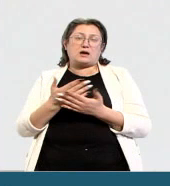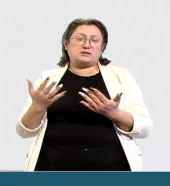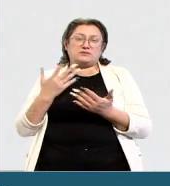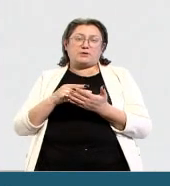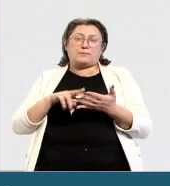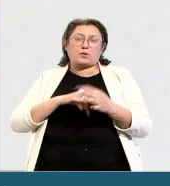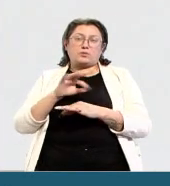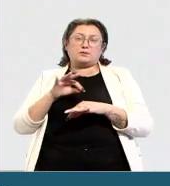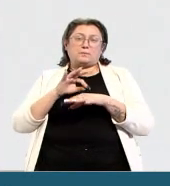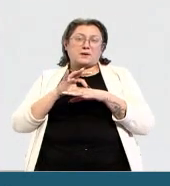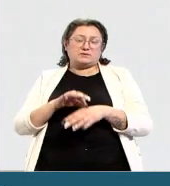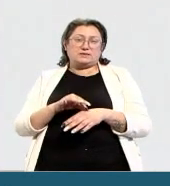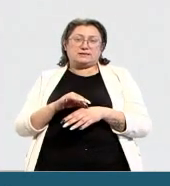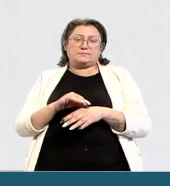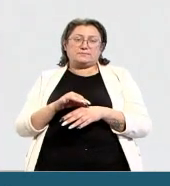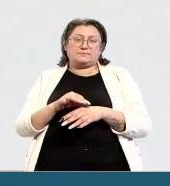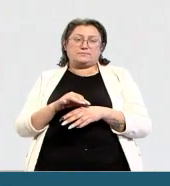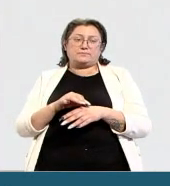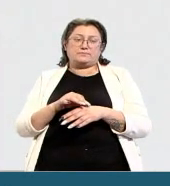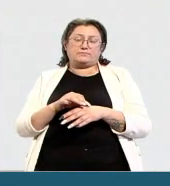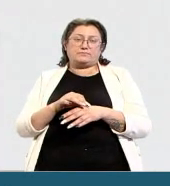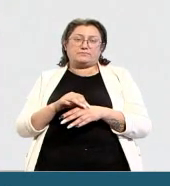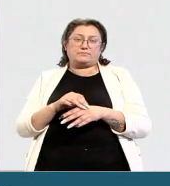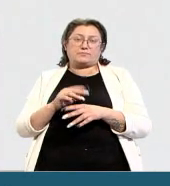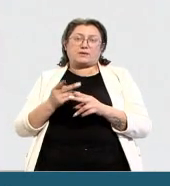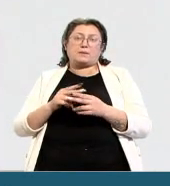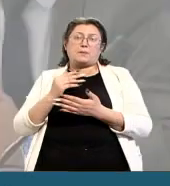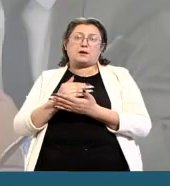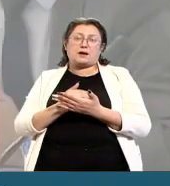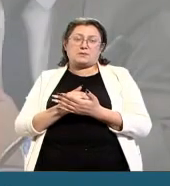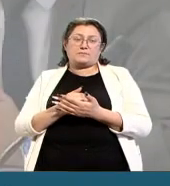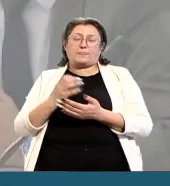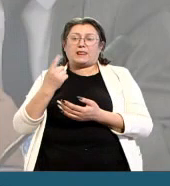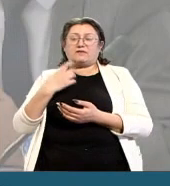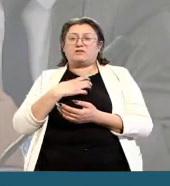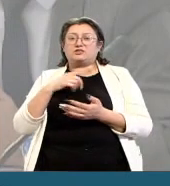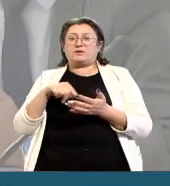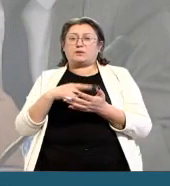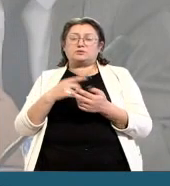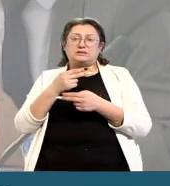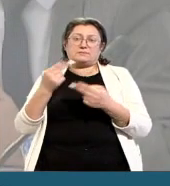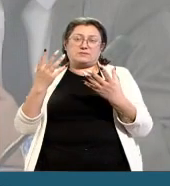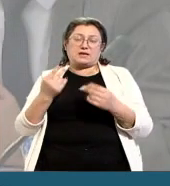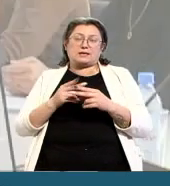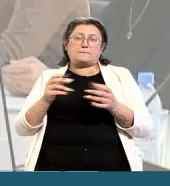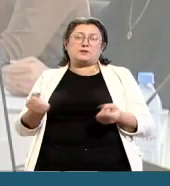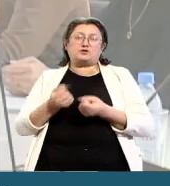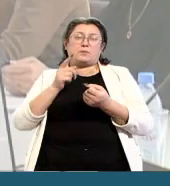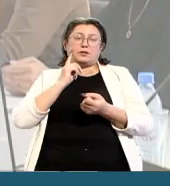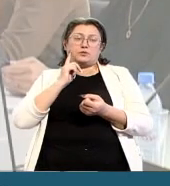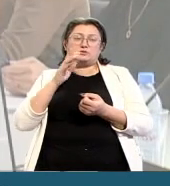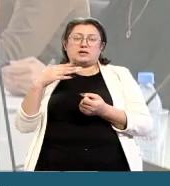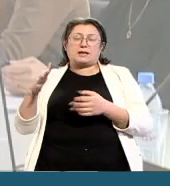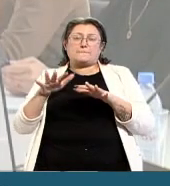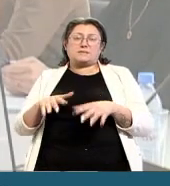свои проекты реализовали в рамках этой программы. Еще один важный вопрос на повестке дня – это поддержка молодежи со